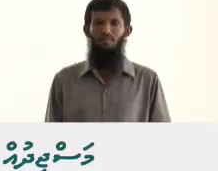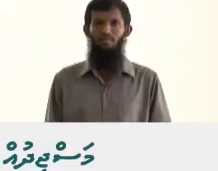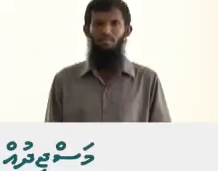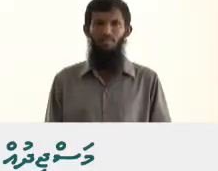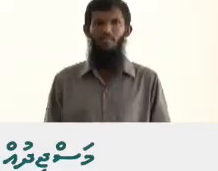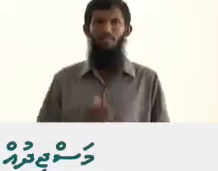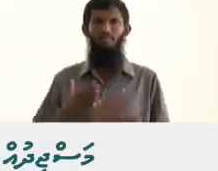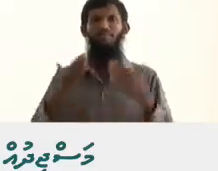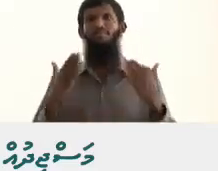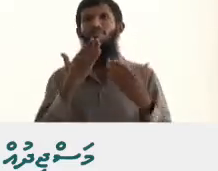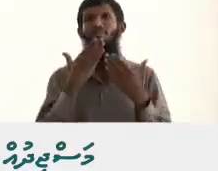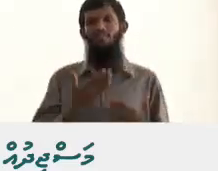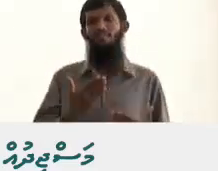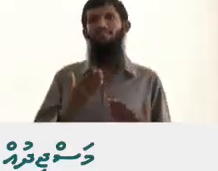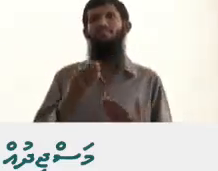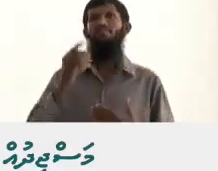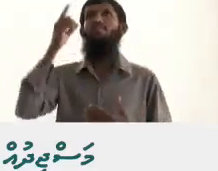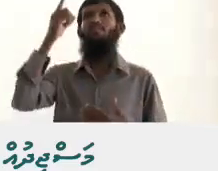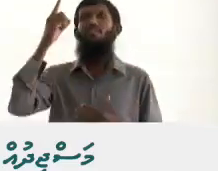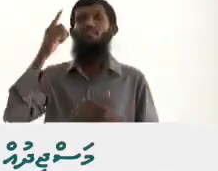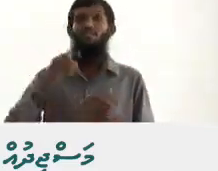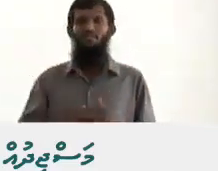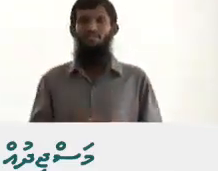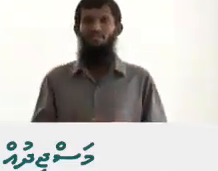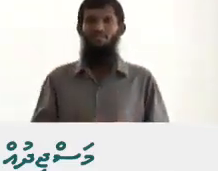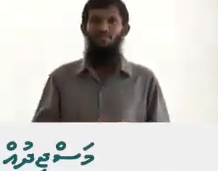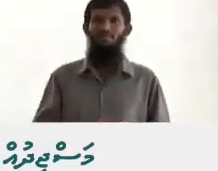حمدوري عالم تهجري الله سبحانه وتعالى